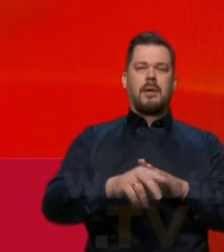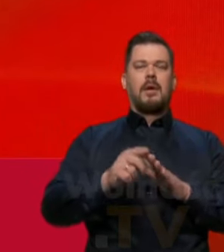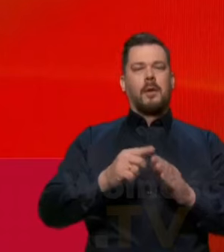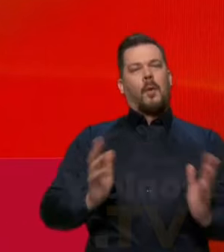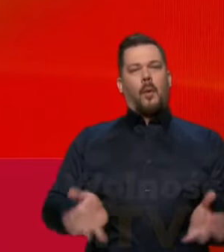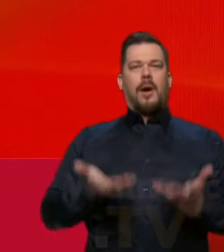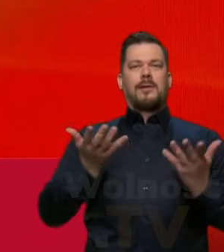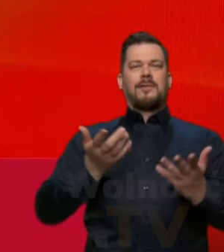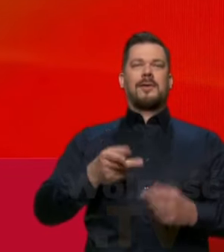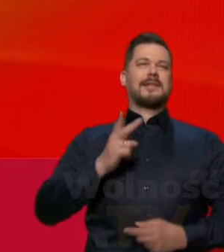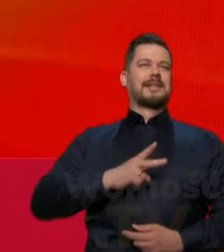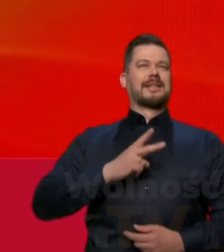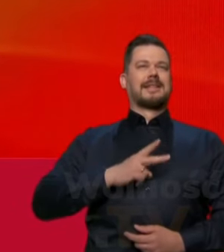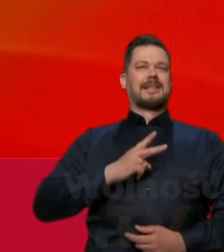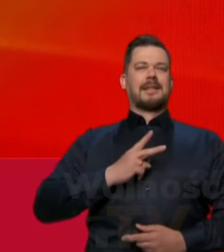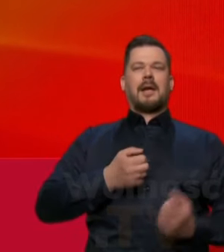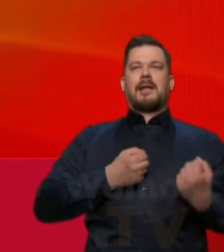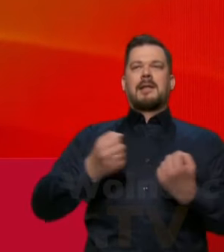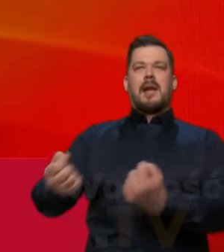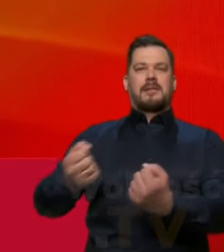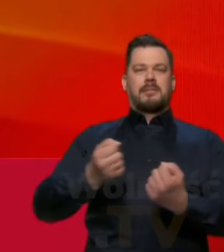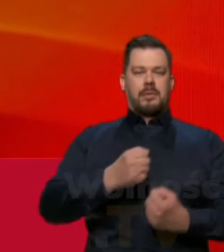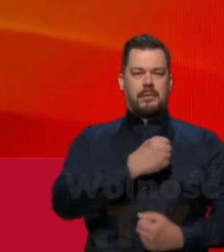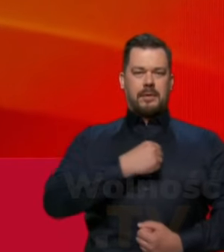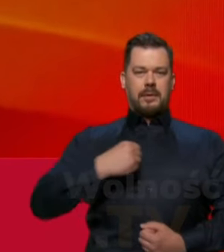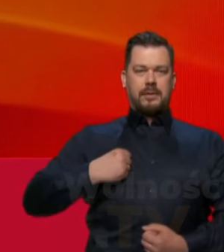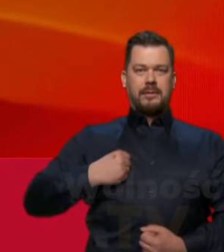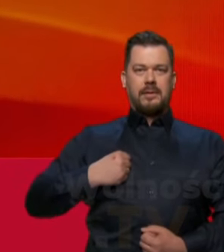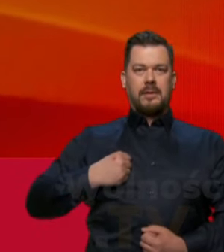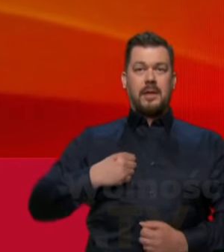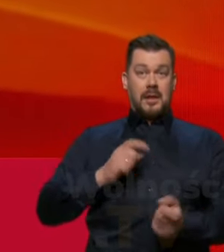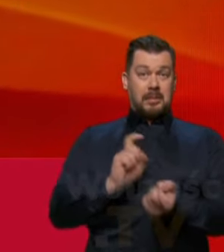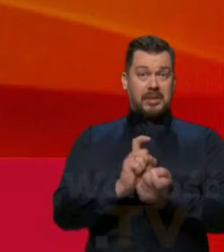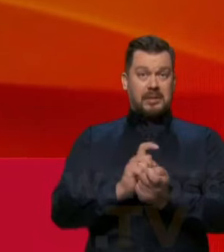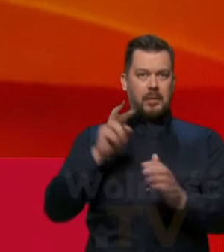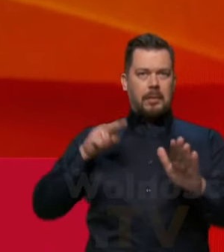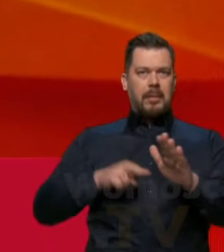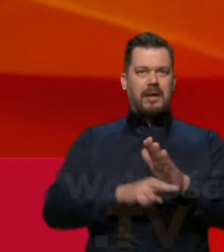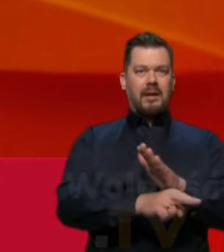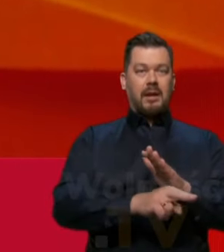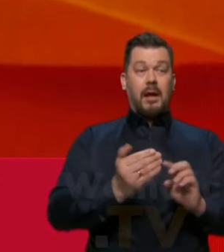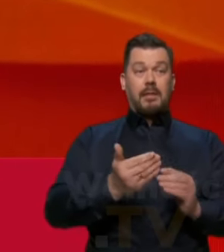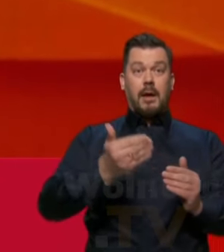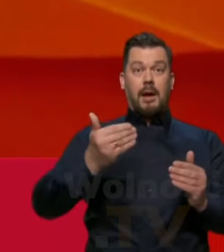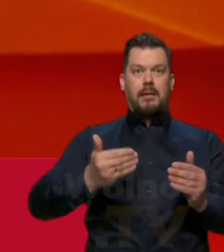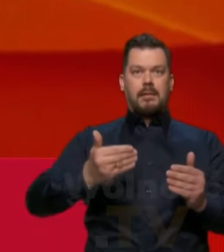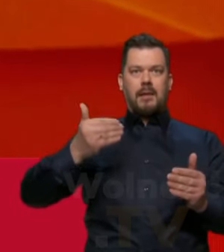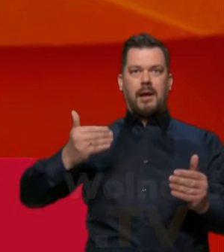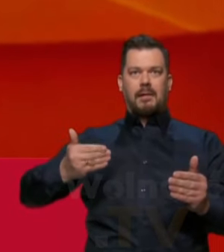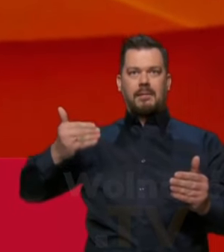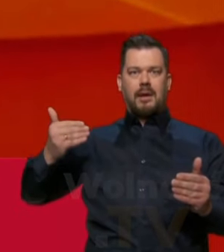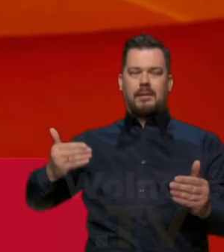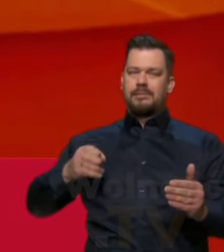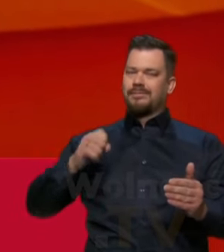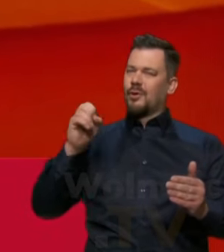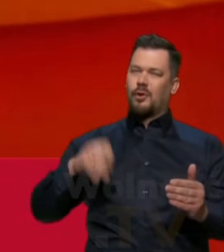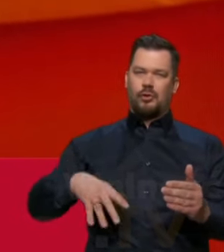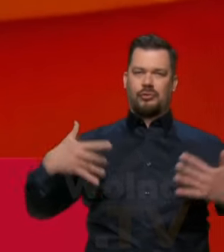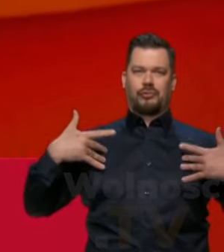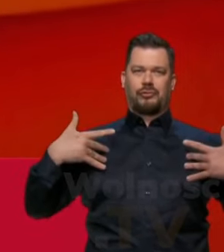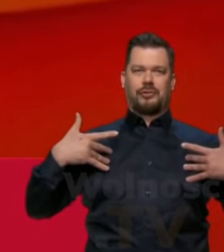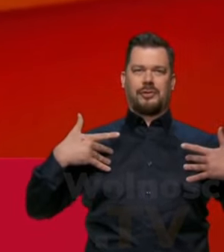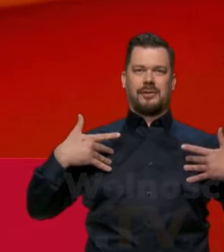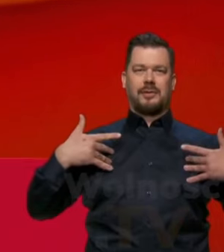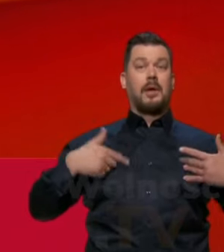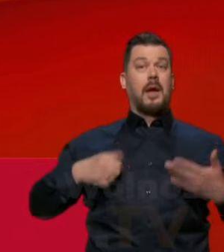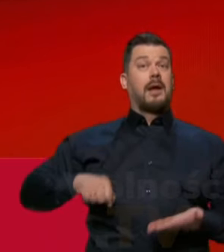być zadowolonym z transportu publicznego w Warszawie, kiedy mieszka się blisko metra, ale im dalej od linii metra, tym gorzej. I będziemy inwestować